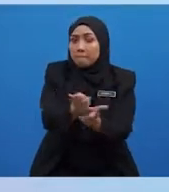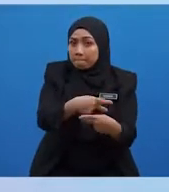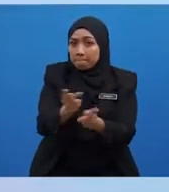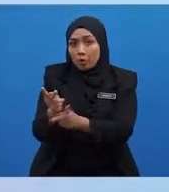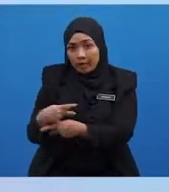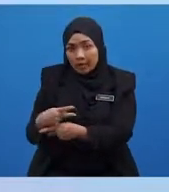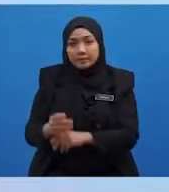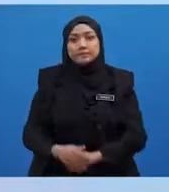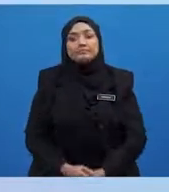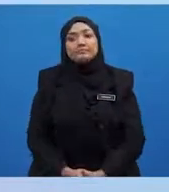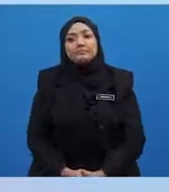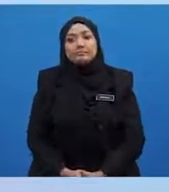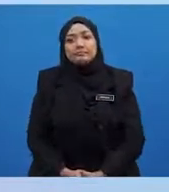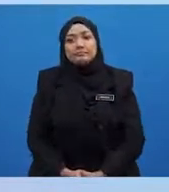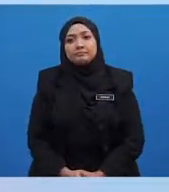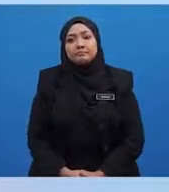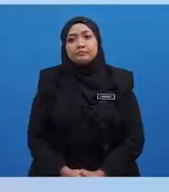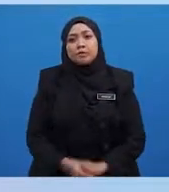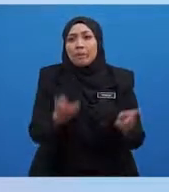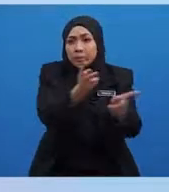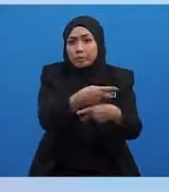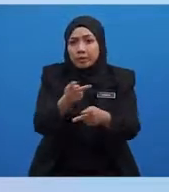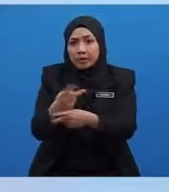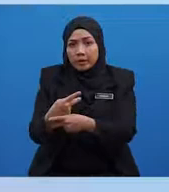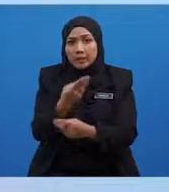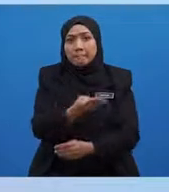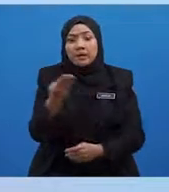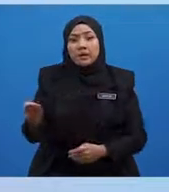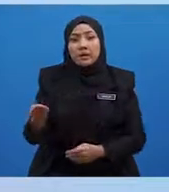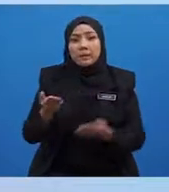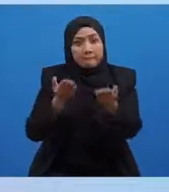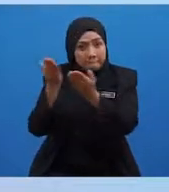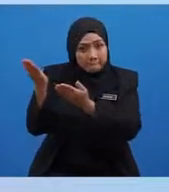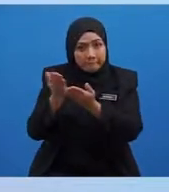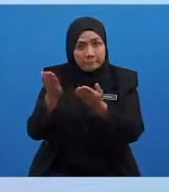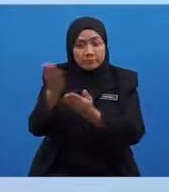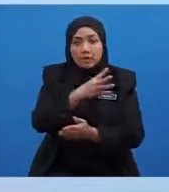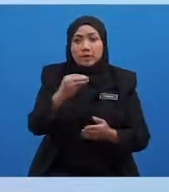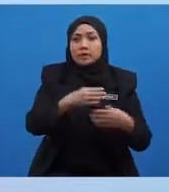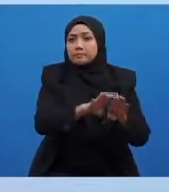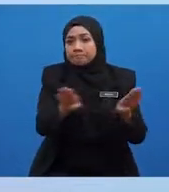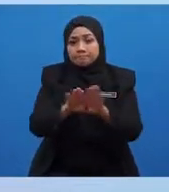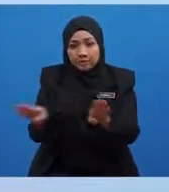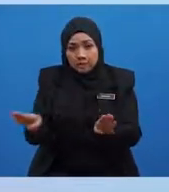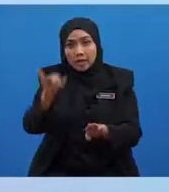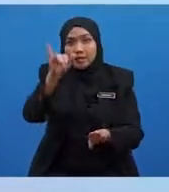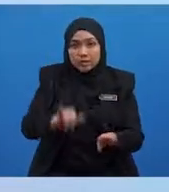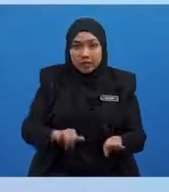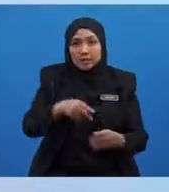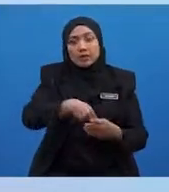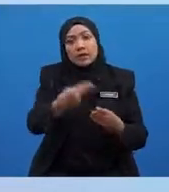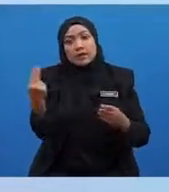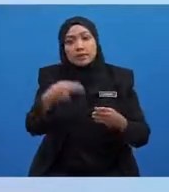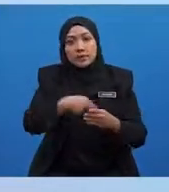Produk merupakan barangan, perkhidmatan dan sebagainya yang dihasilkan dan dipasarkan